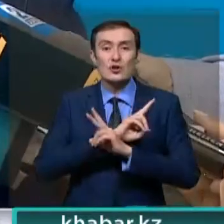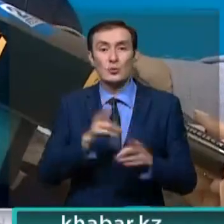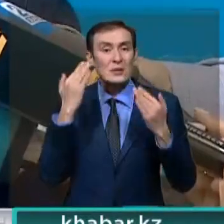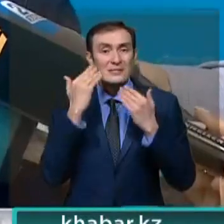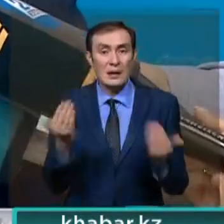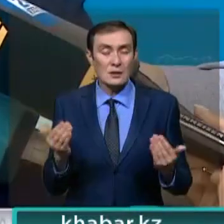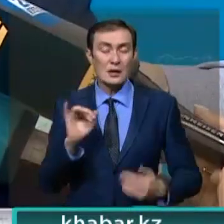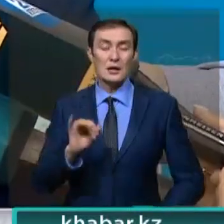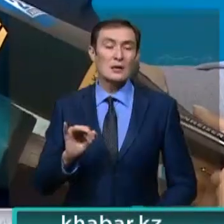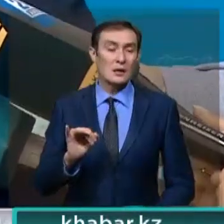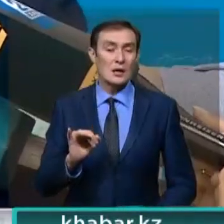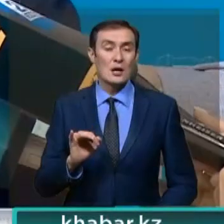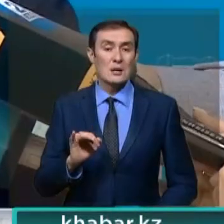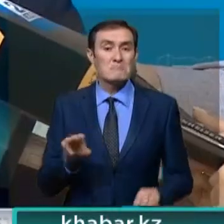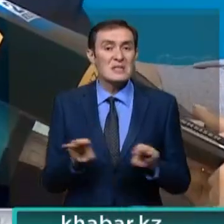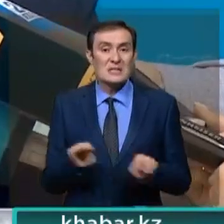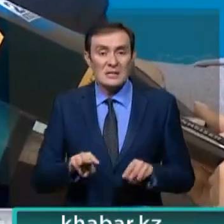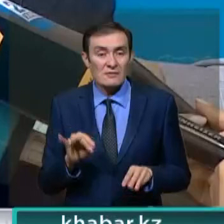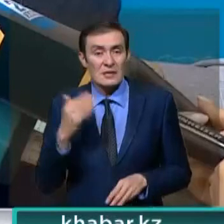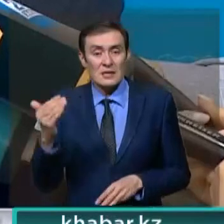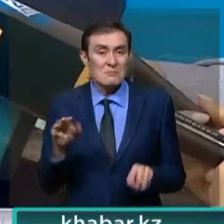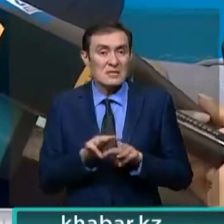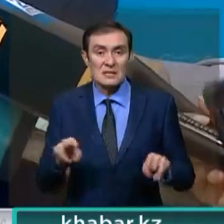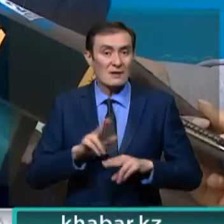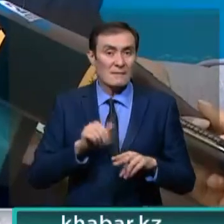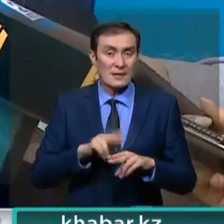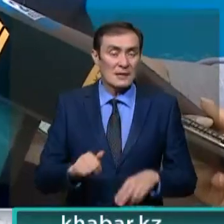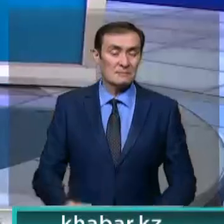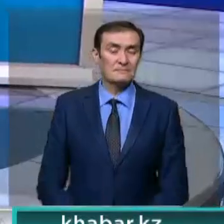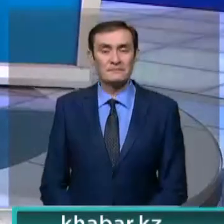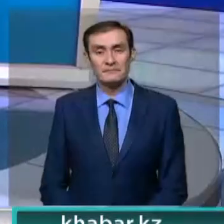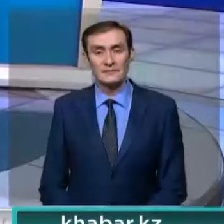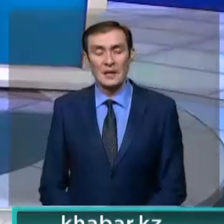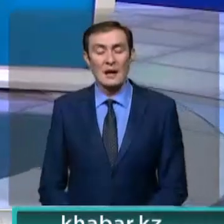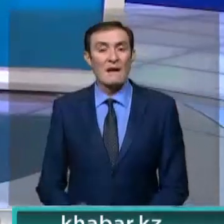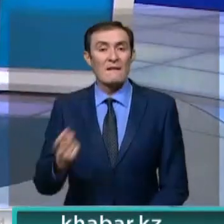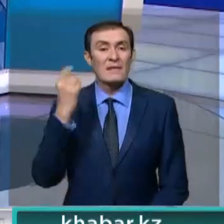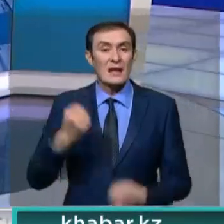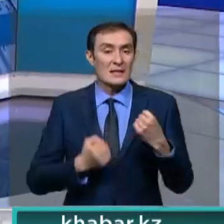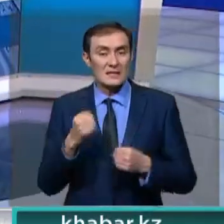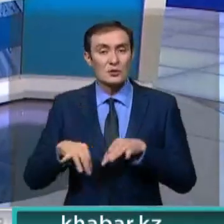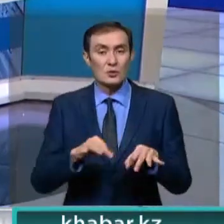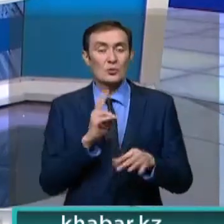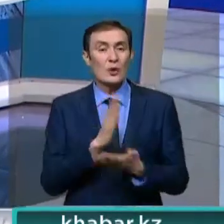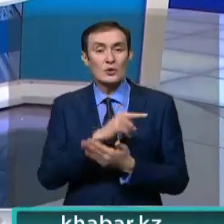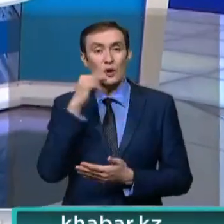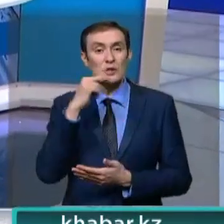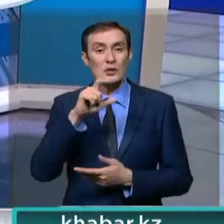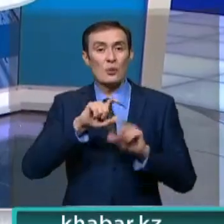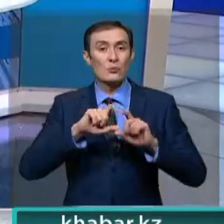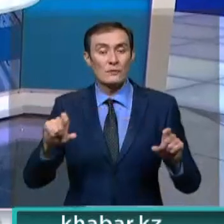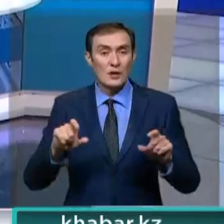ни профильное министерство, ни Министерство внутренних дел. Владельцы машин, чьи авто находятся на российском